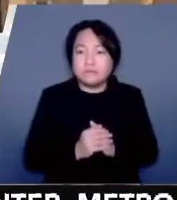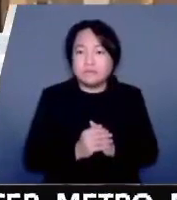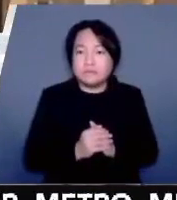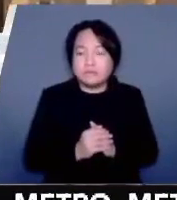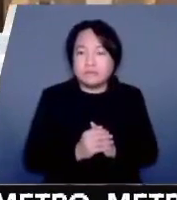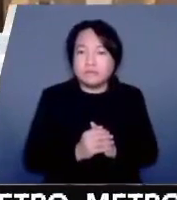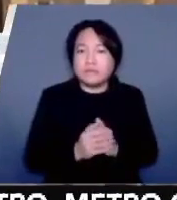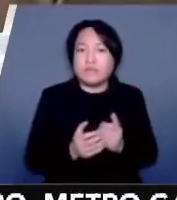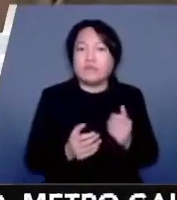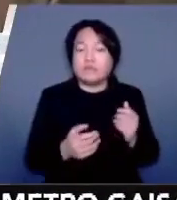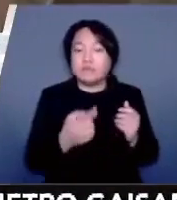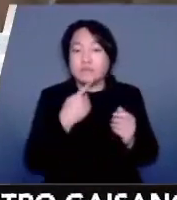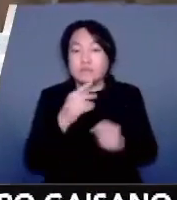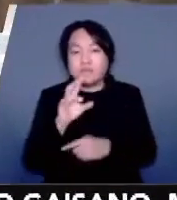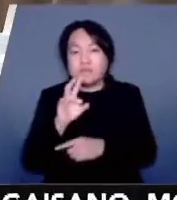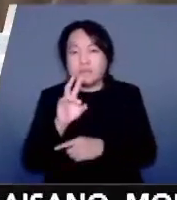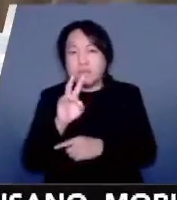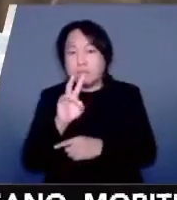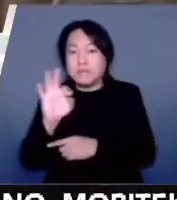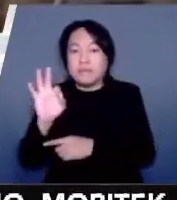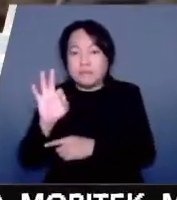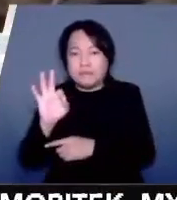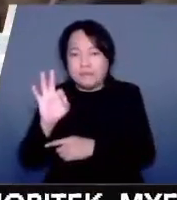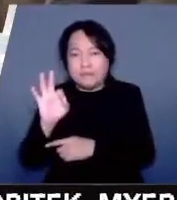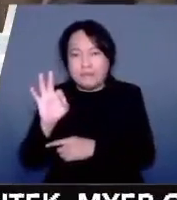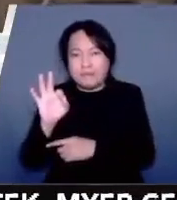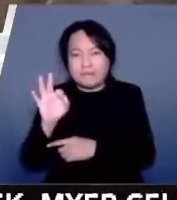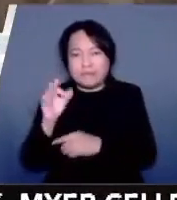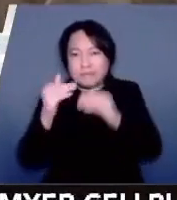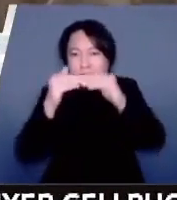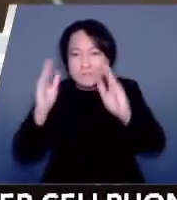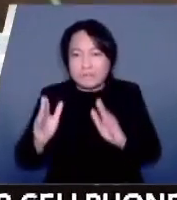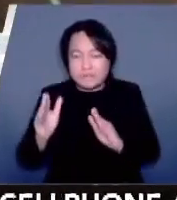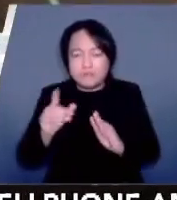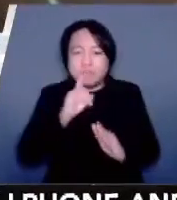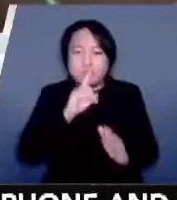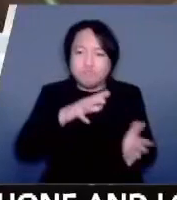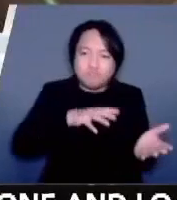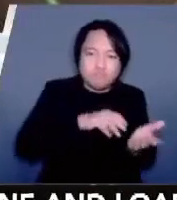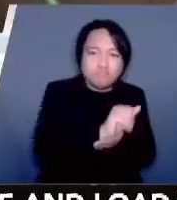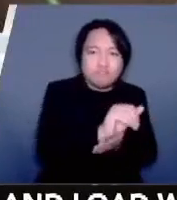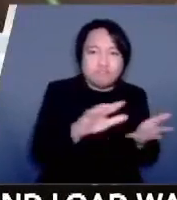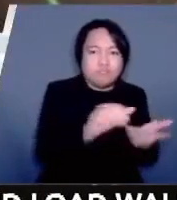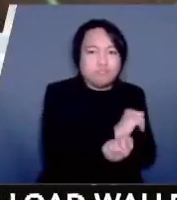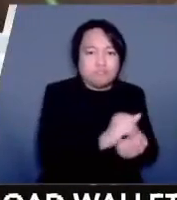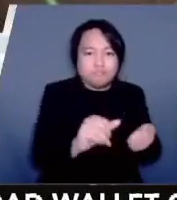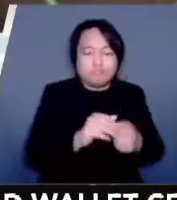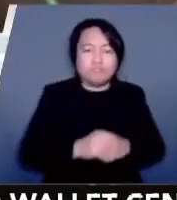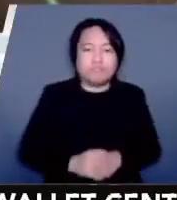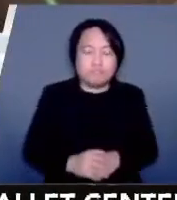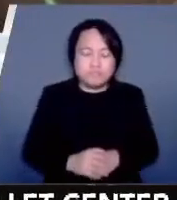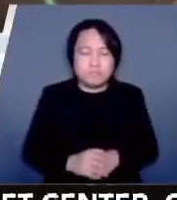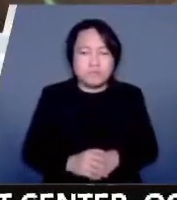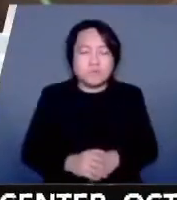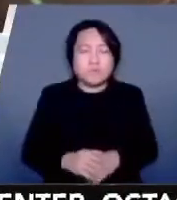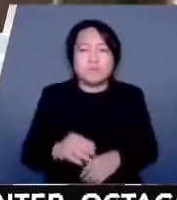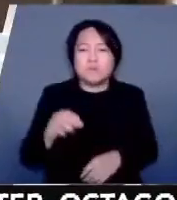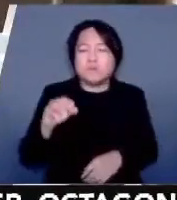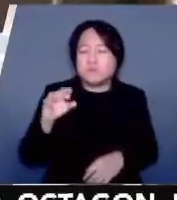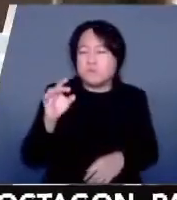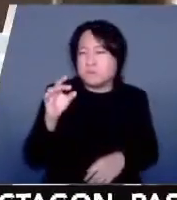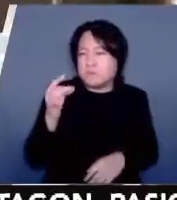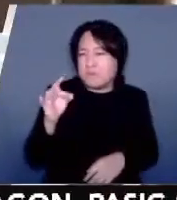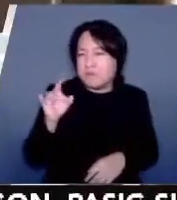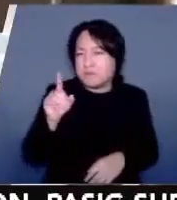tinupok ng apoy 6 na is rito ang tuluyang nasira at L naman ang bahagyang napinsala Hanggang sa ngayon ay